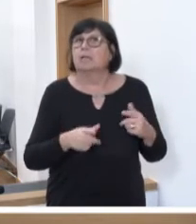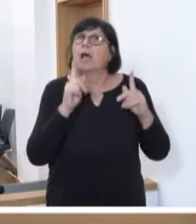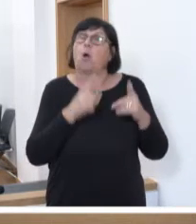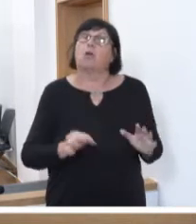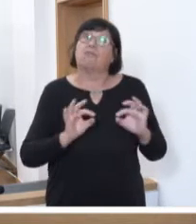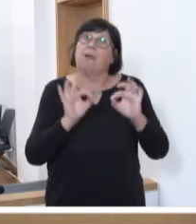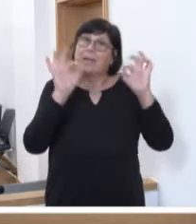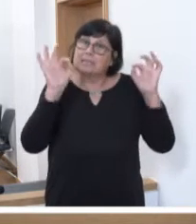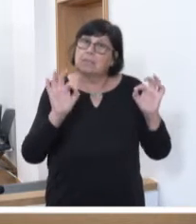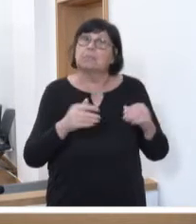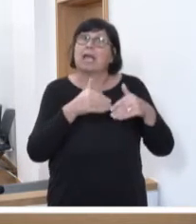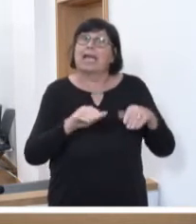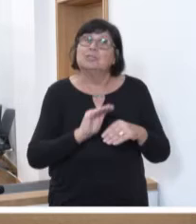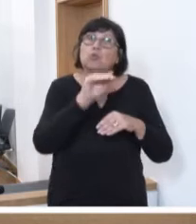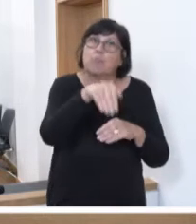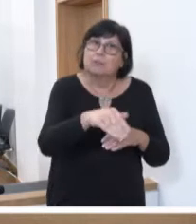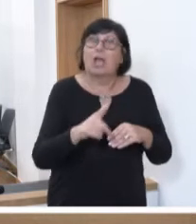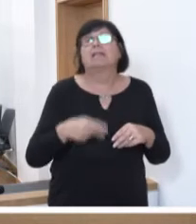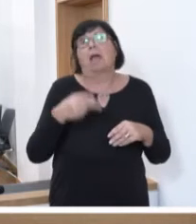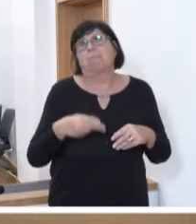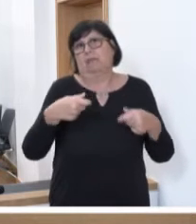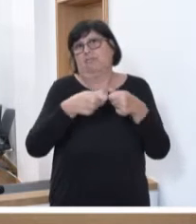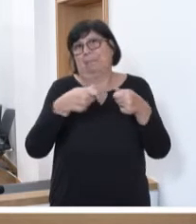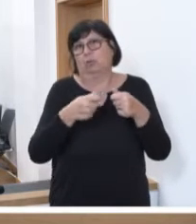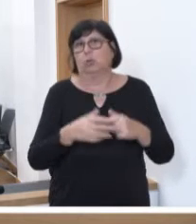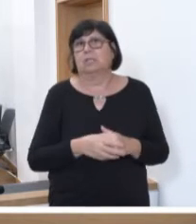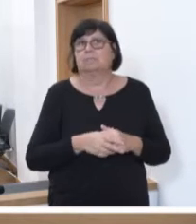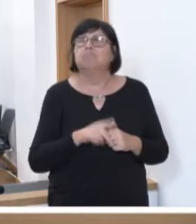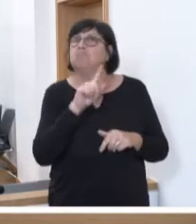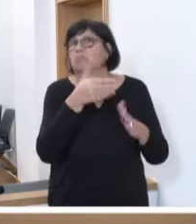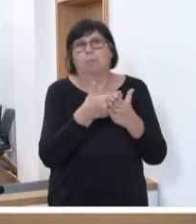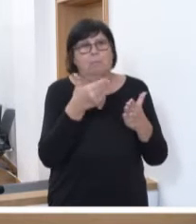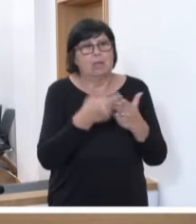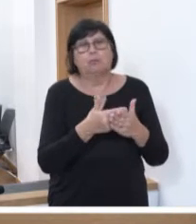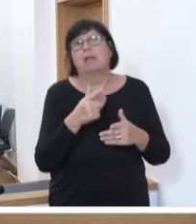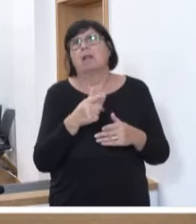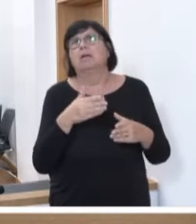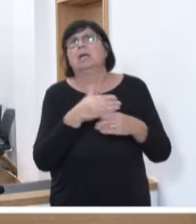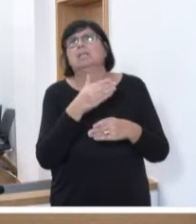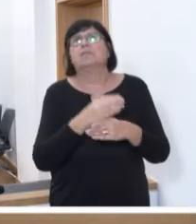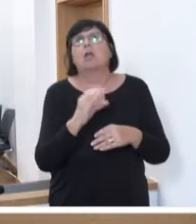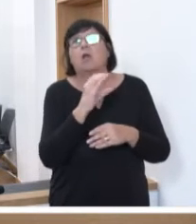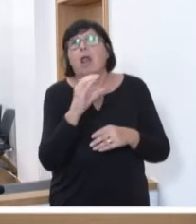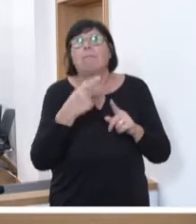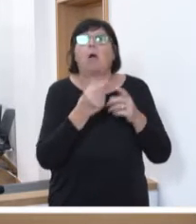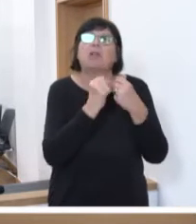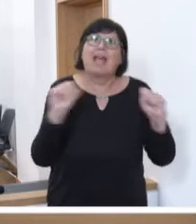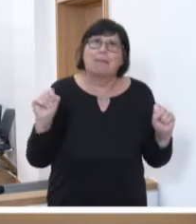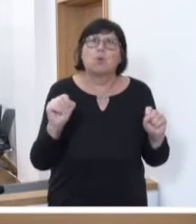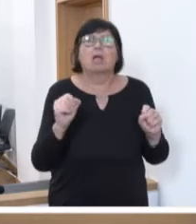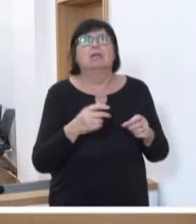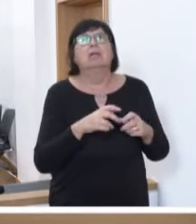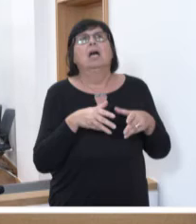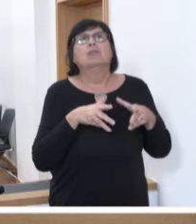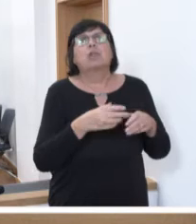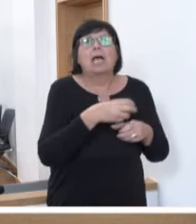Verbesserung grenzüberschreitender Bahnverbindungen. Genannt werden beispielsweise die Strecken zwischen Colmar und Freiburg, zwischen Straßburg